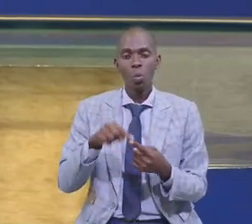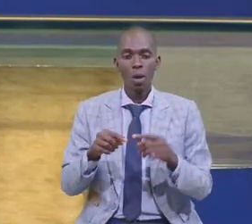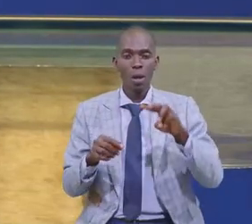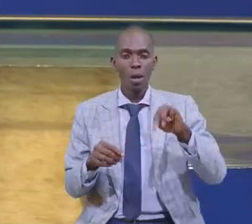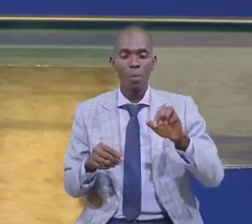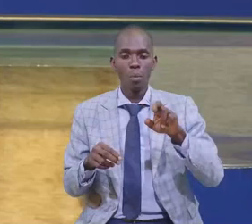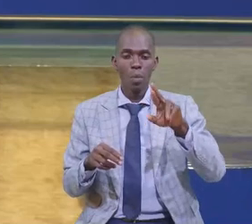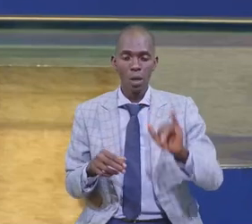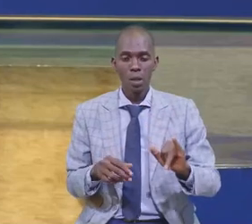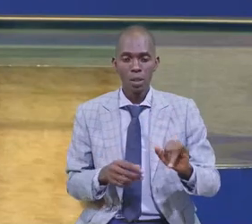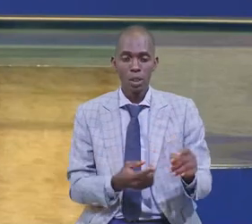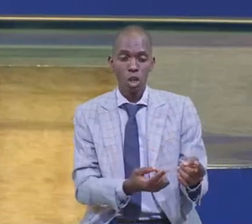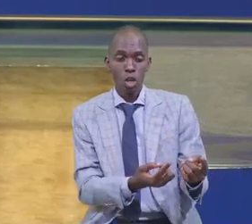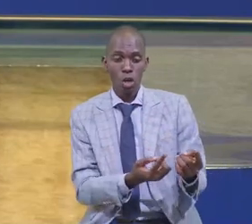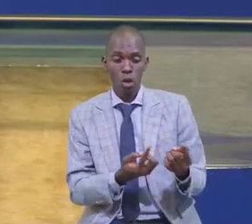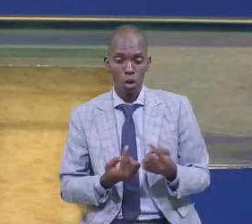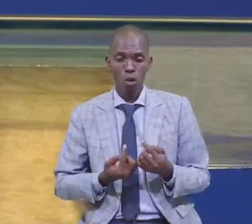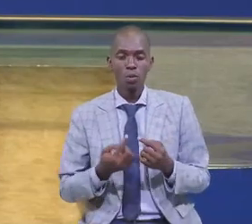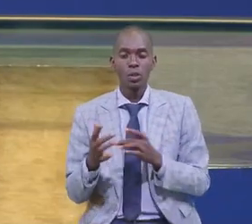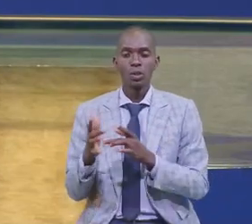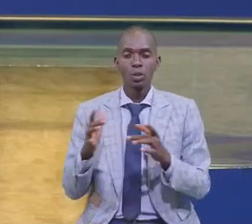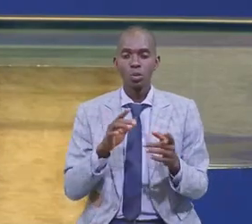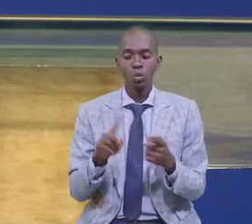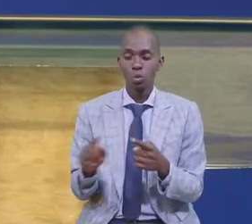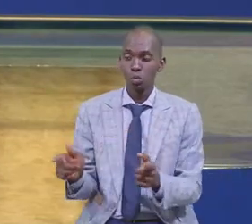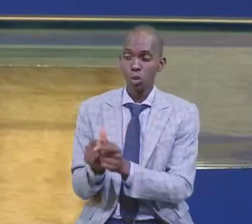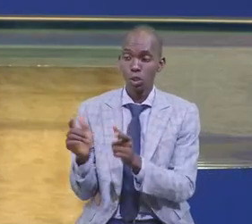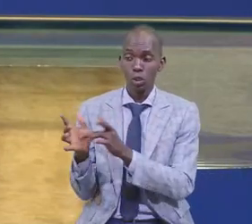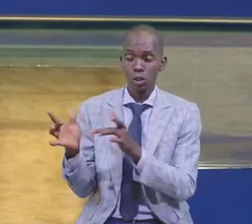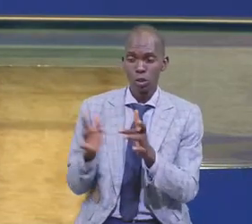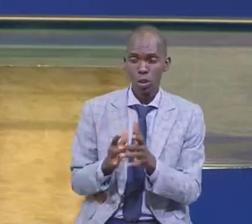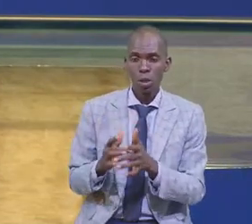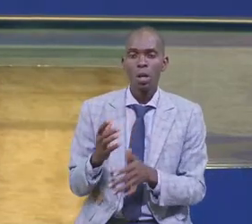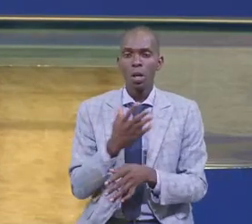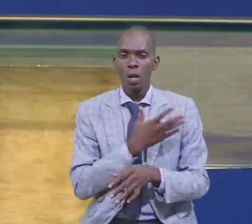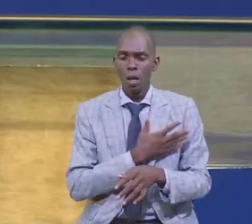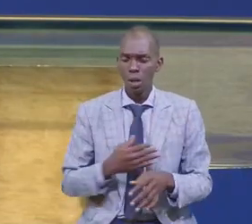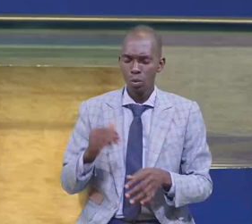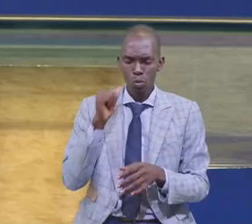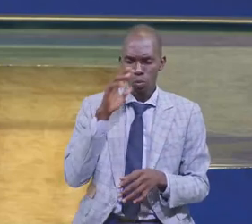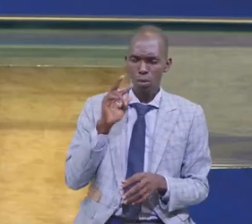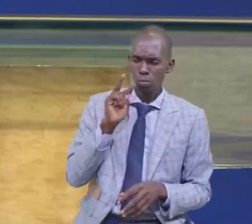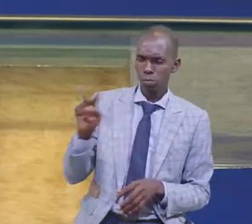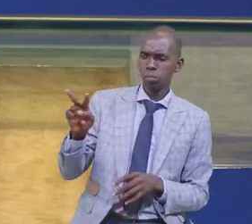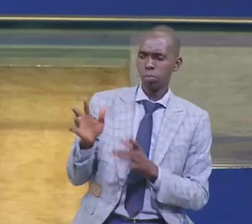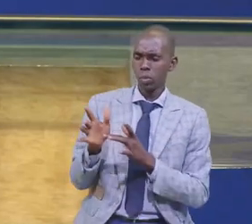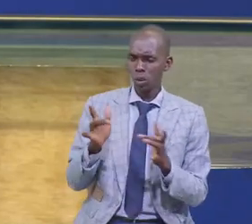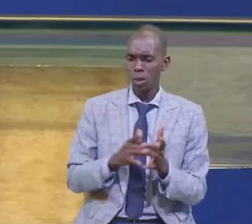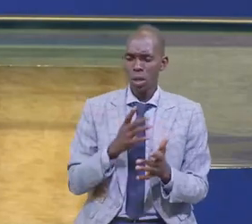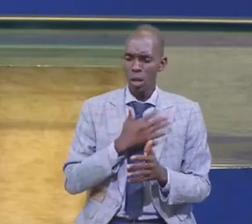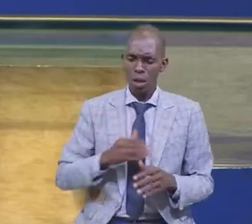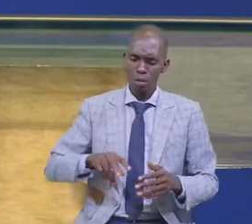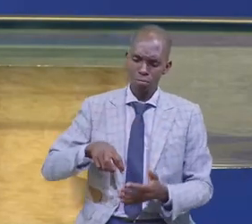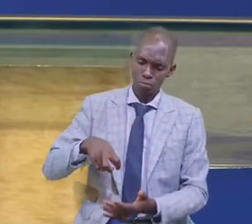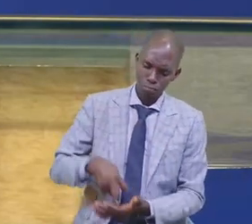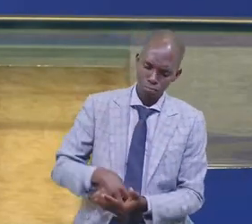Lorsque Marie fut arrivée là où était Jésus et qu'elle le vit, elle tomba à ses